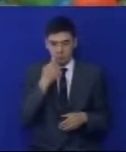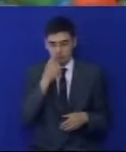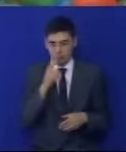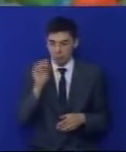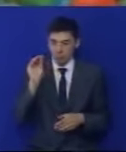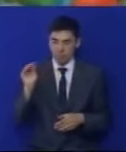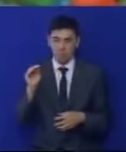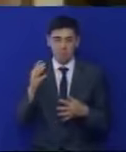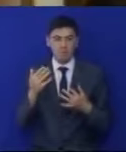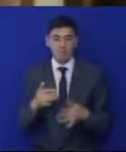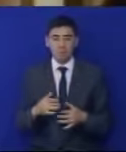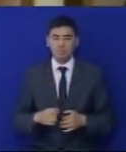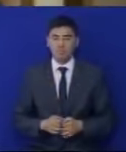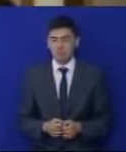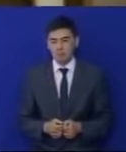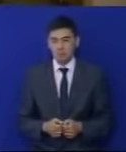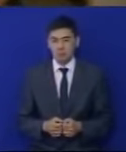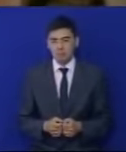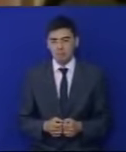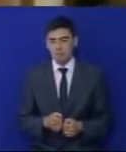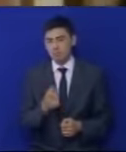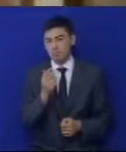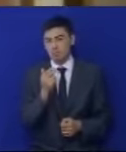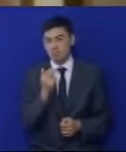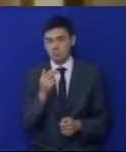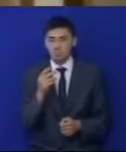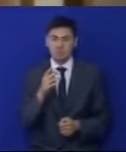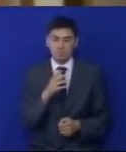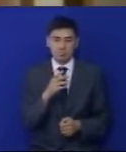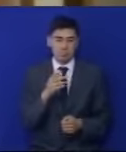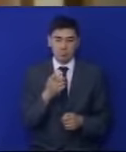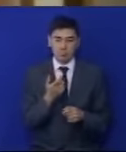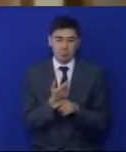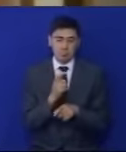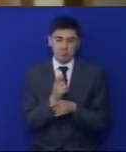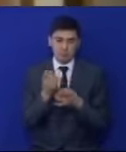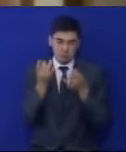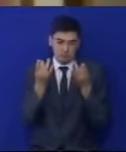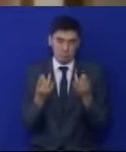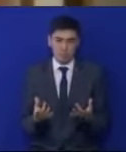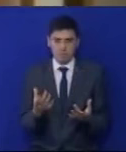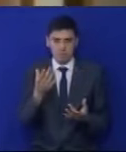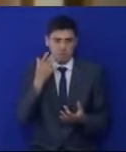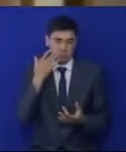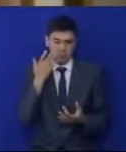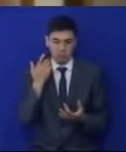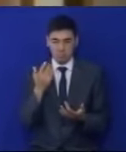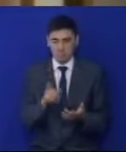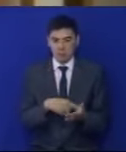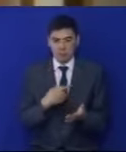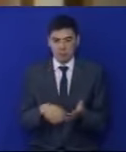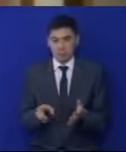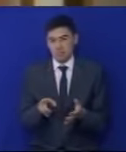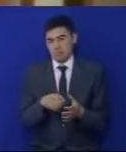енгізсе болғаны. Да, это там проще. Можно через компьютер. Әрине, бұл жеңіл. Компьютер, планшет арқылы